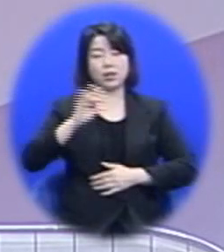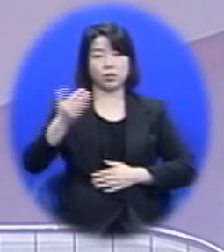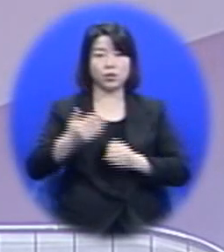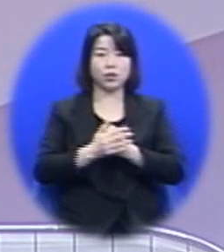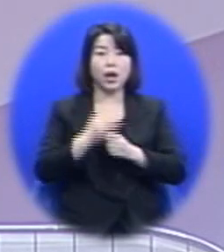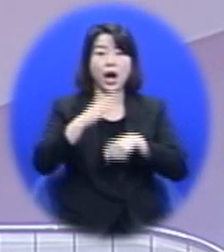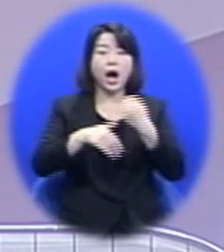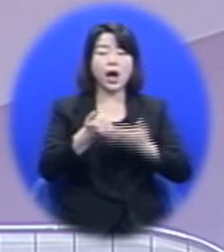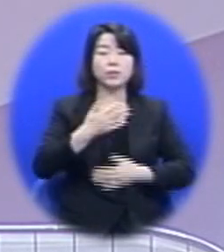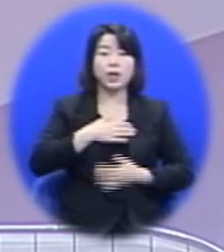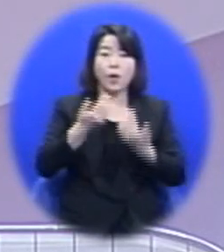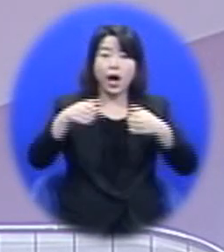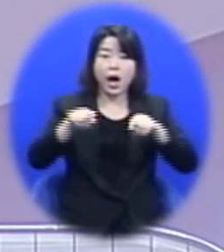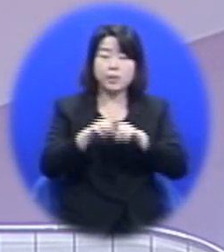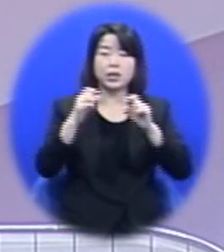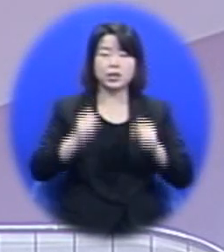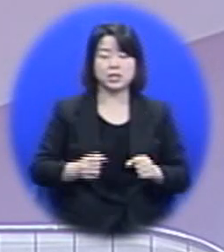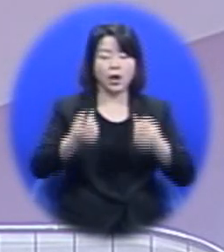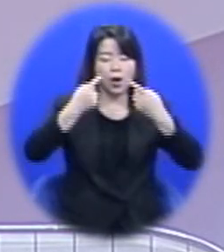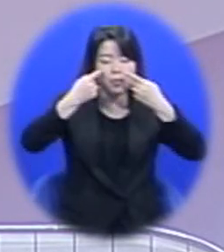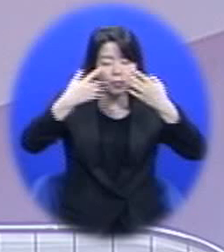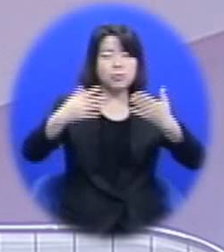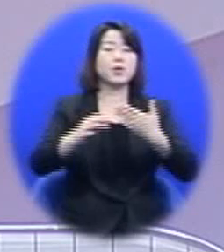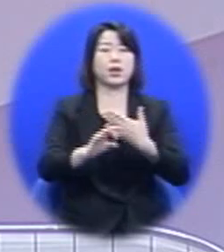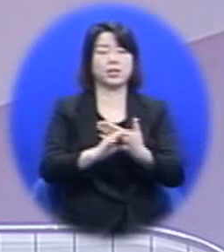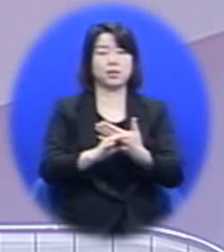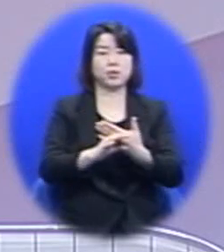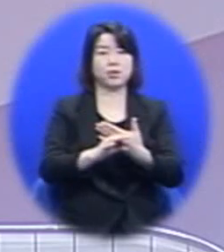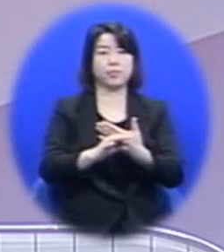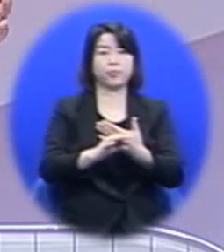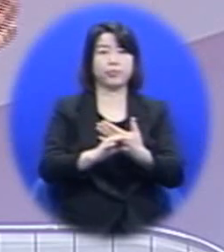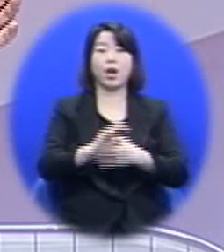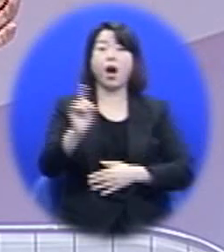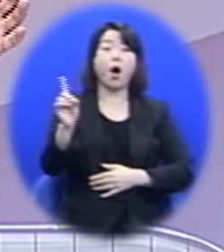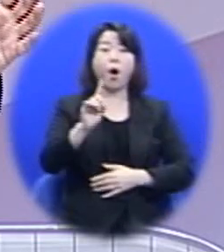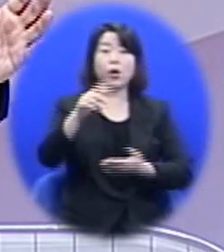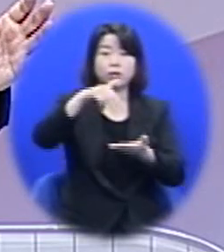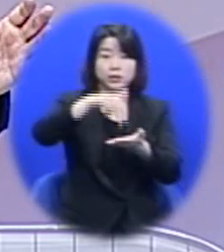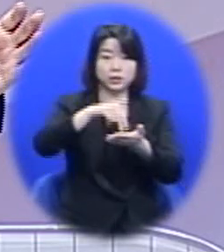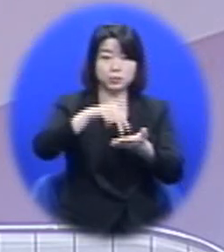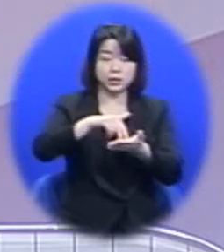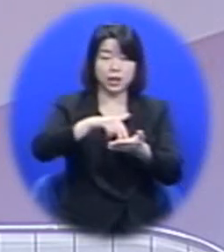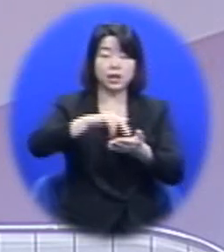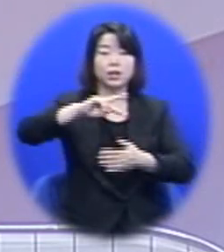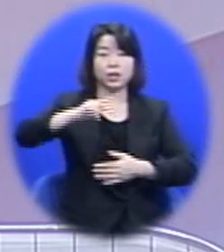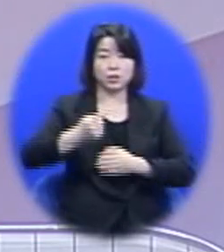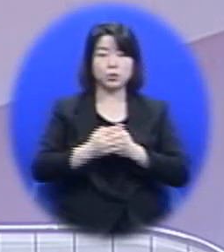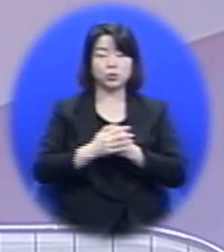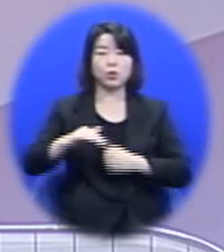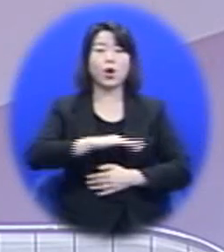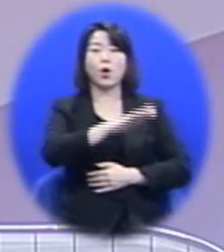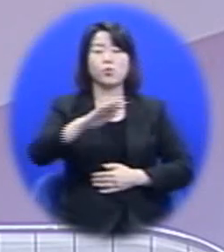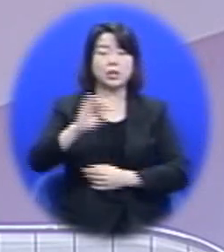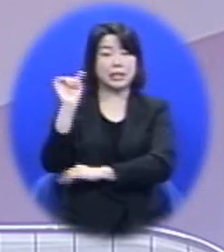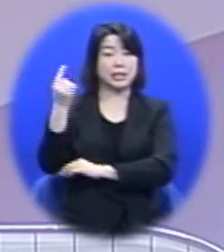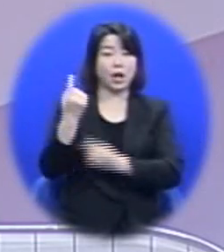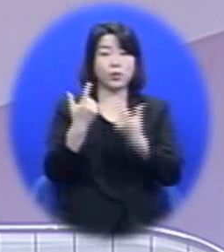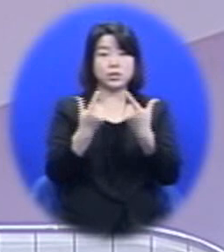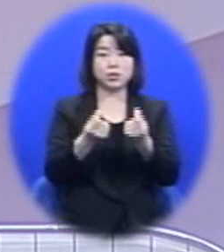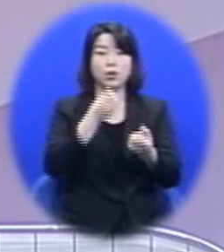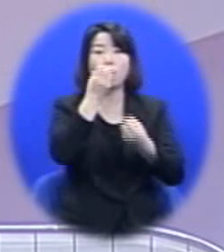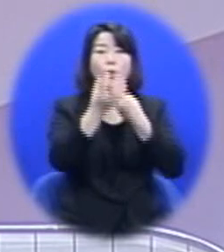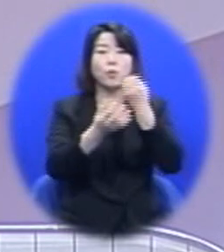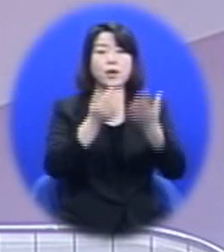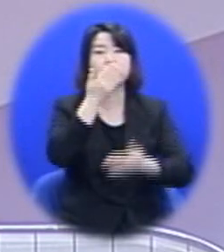하나님이 나와 함께 계신 거예요. 분명하다면. 그러면 어떤 처지와 형편에서도 우리는 다윗과 같이